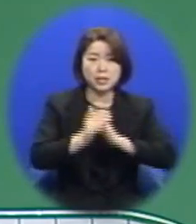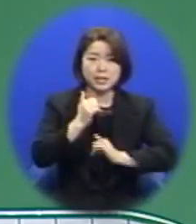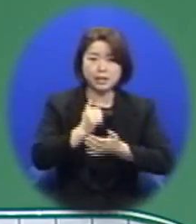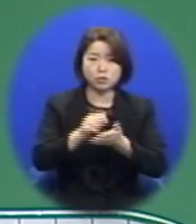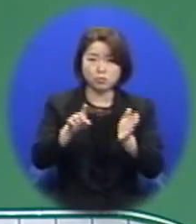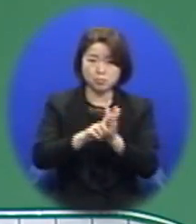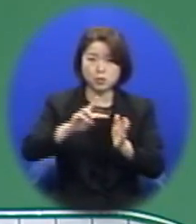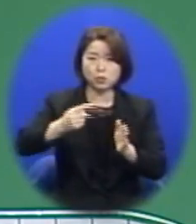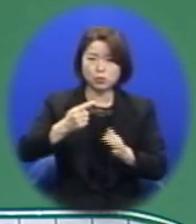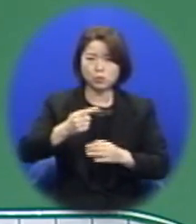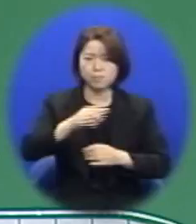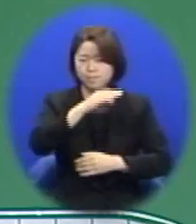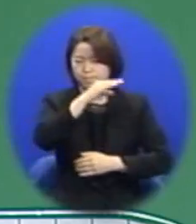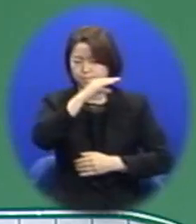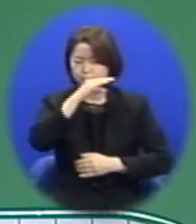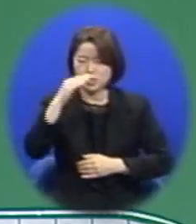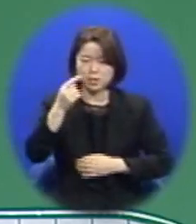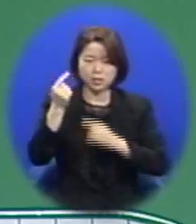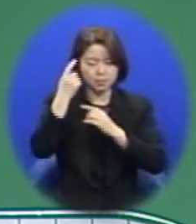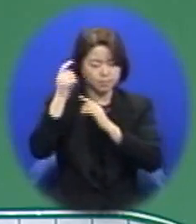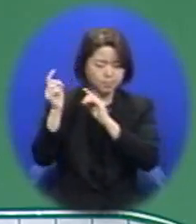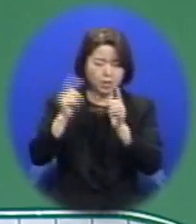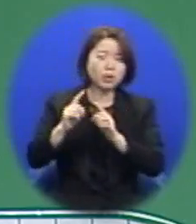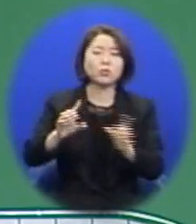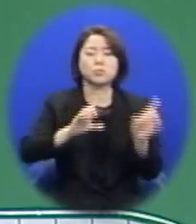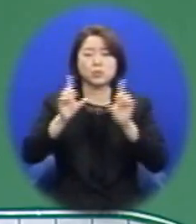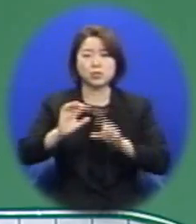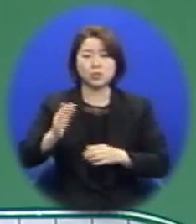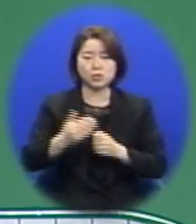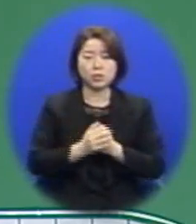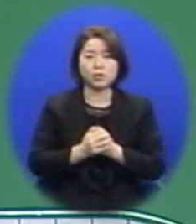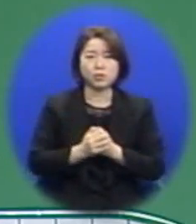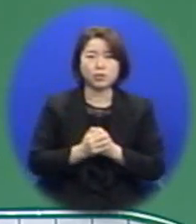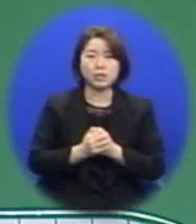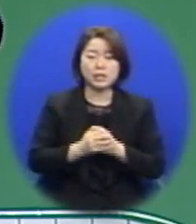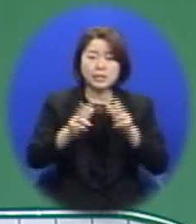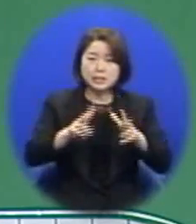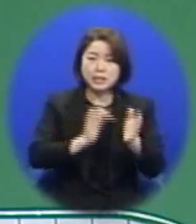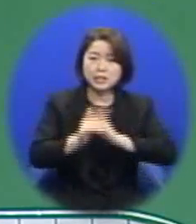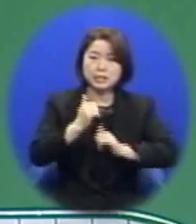돼요. 이제는 진짜 살아계신 주님이시고